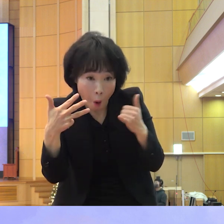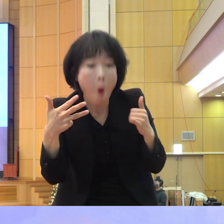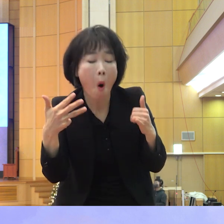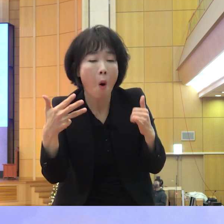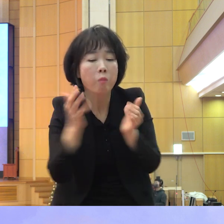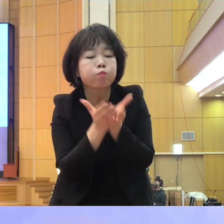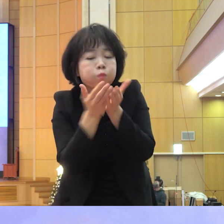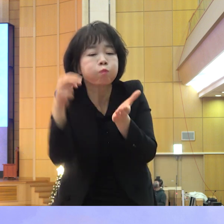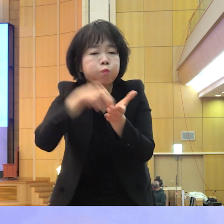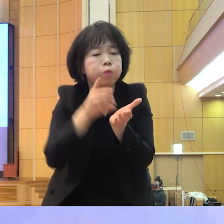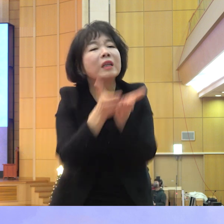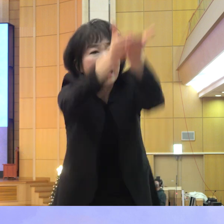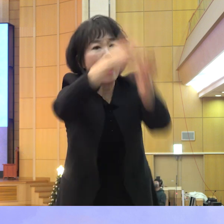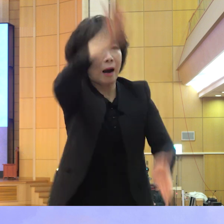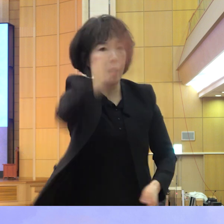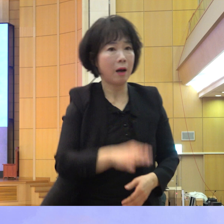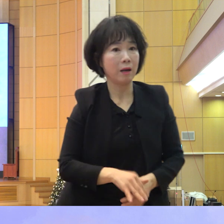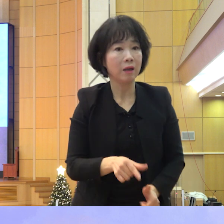예?